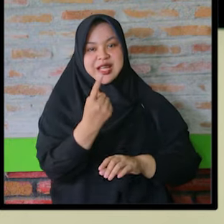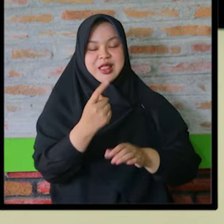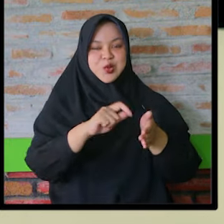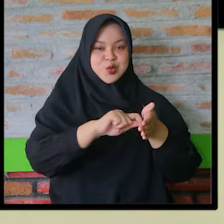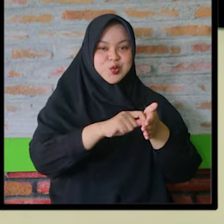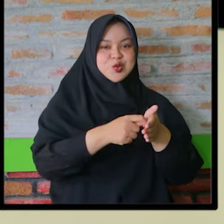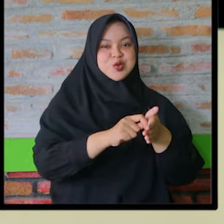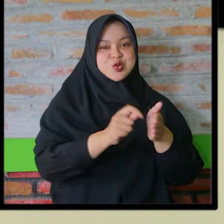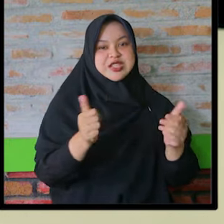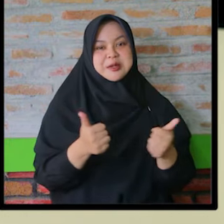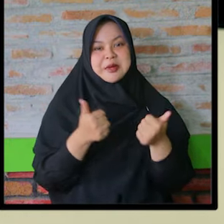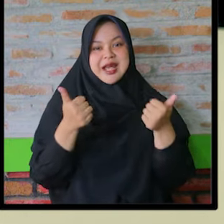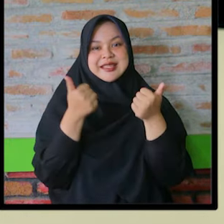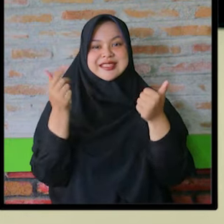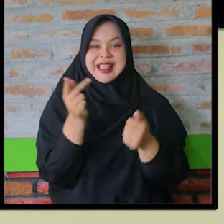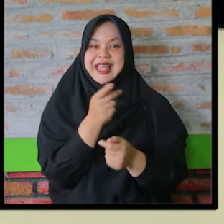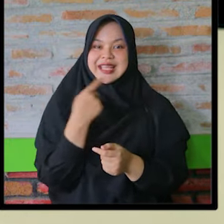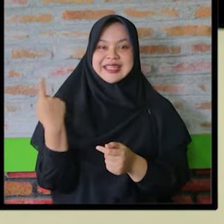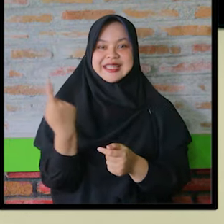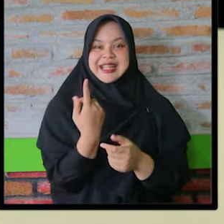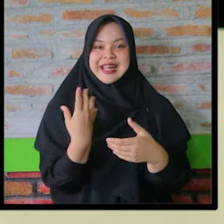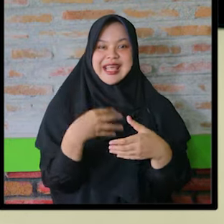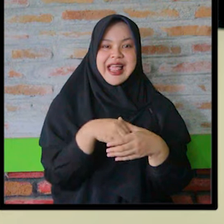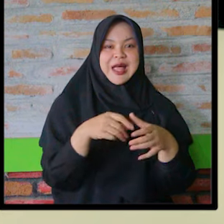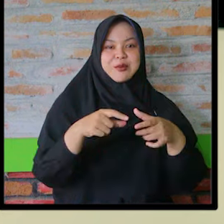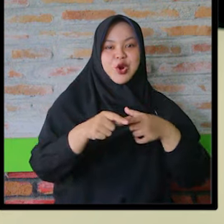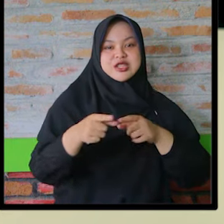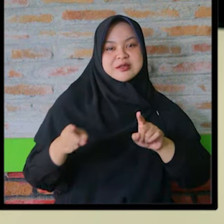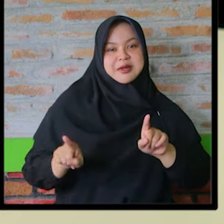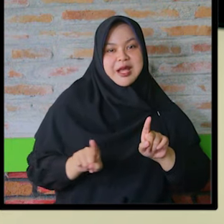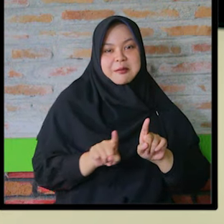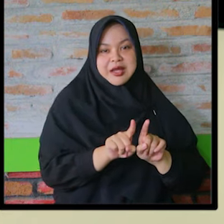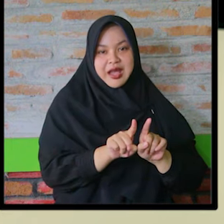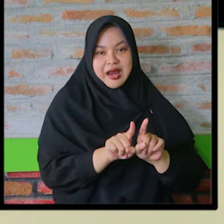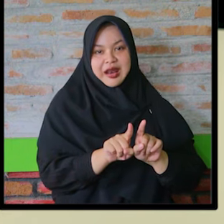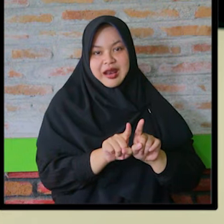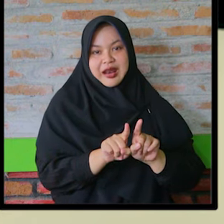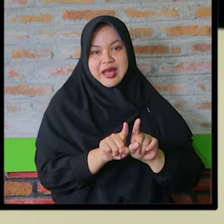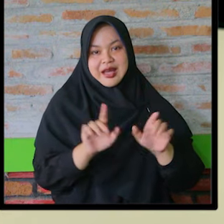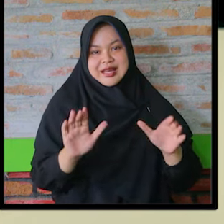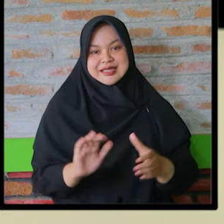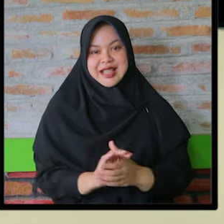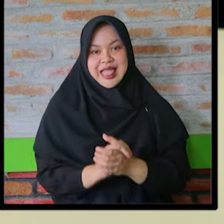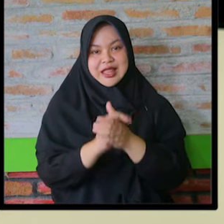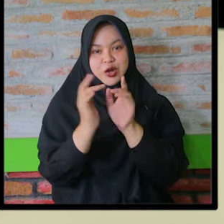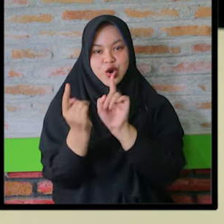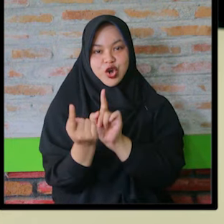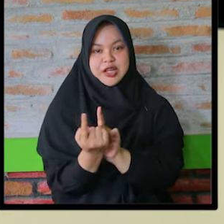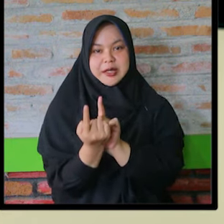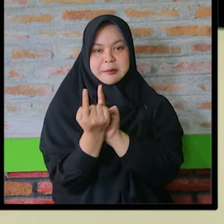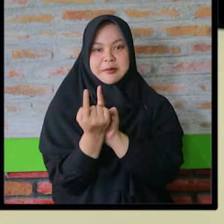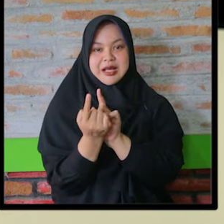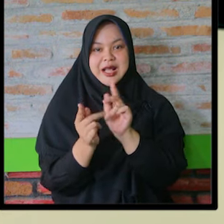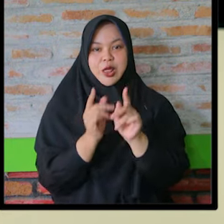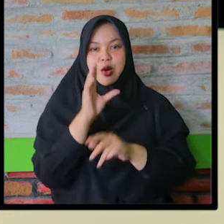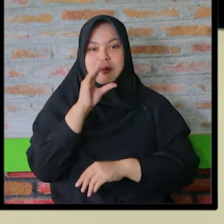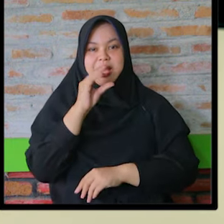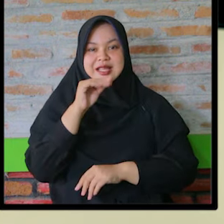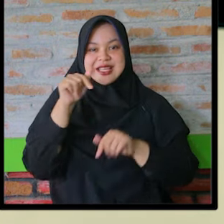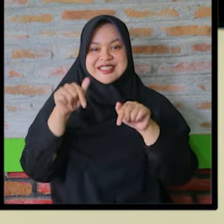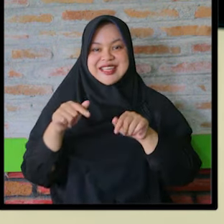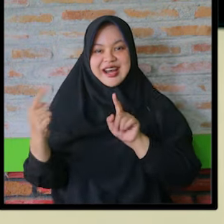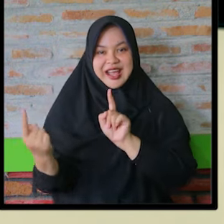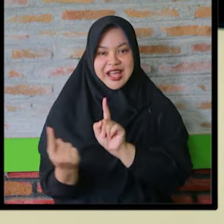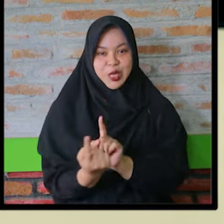Kunci keberhasilan kita di dalam proses pendampingan bahwa ee silaturahim Kalau bahasa sekarang ya audiensi